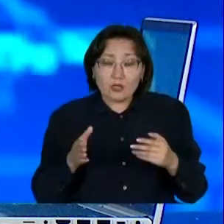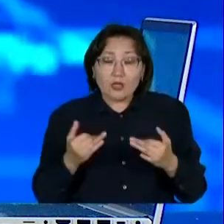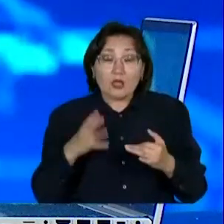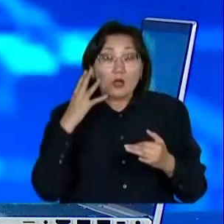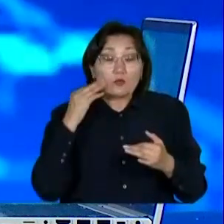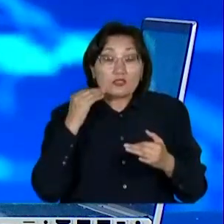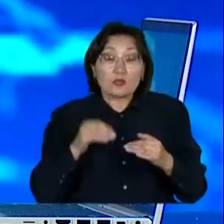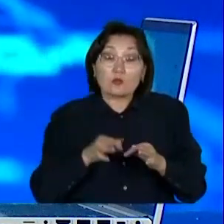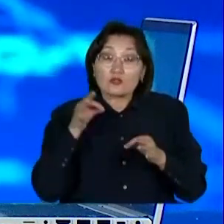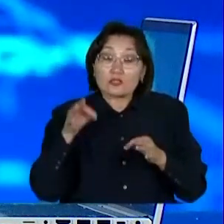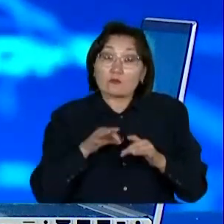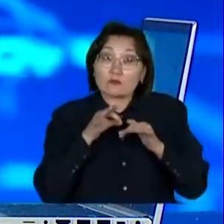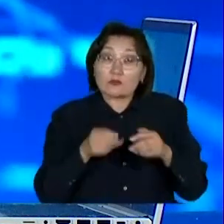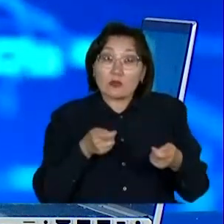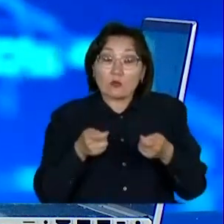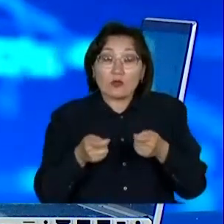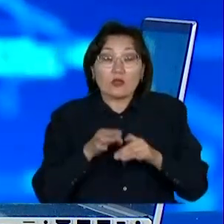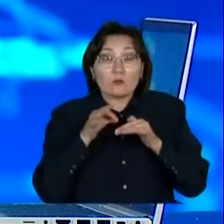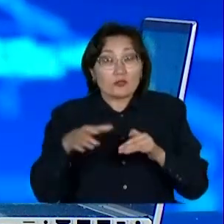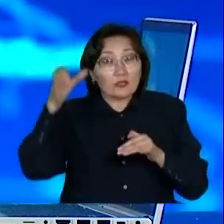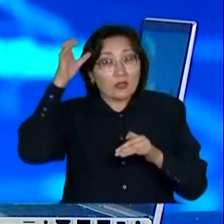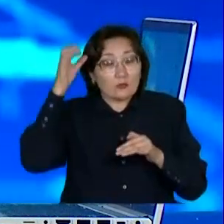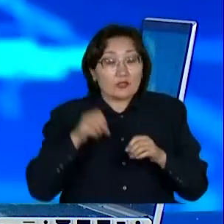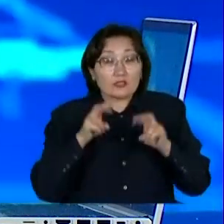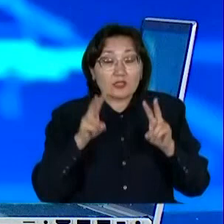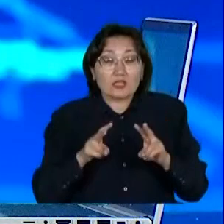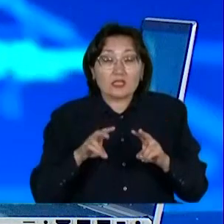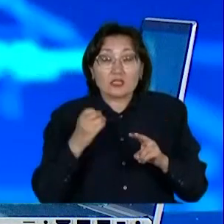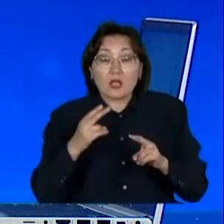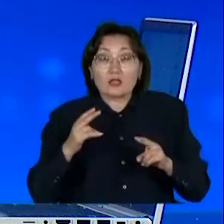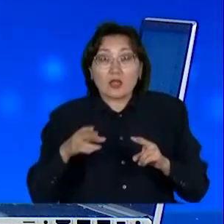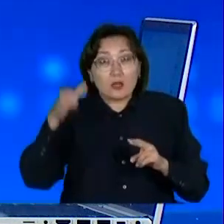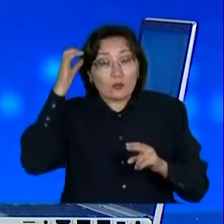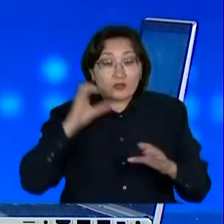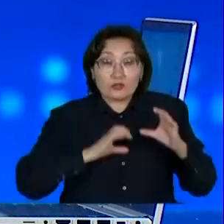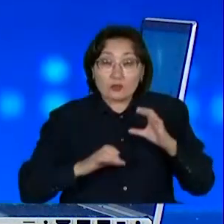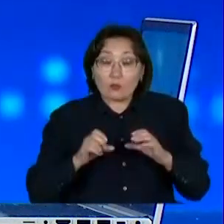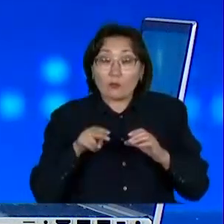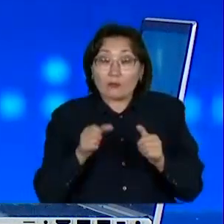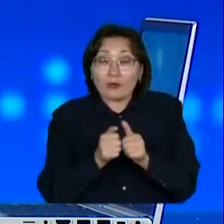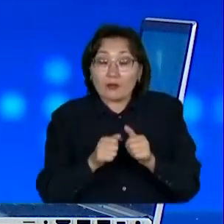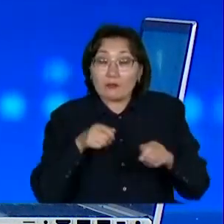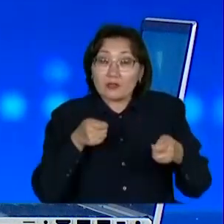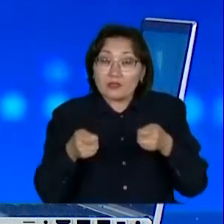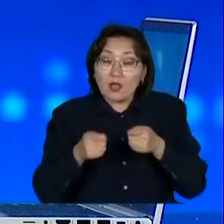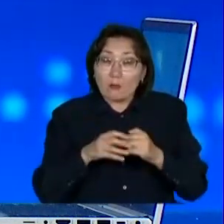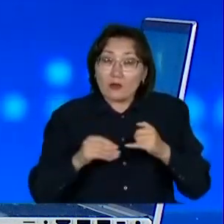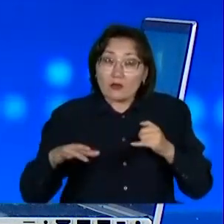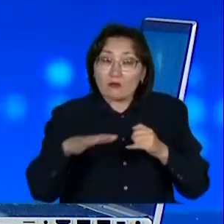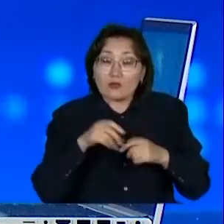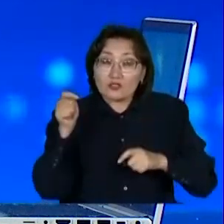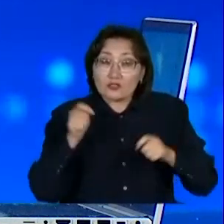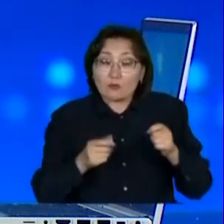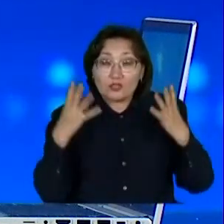В Алматинской области ведущие ученые и эксперты Национальной академии наук при президенте провели полевой семинар «День поля». В